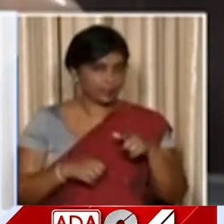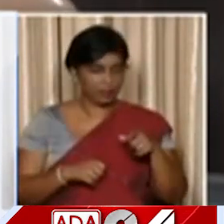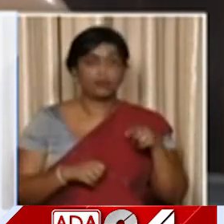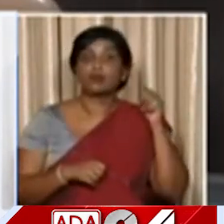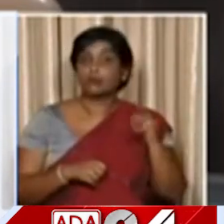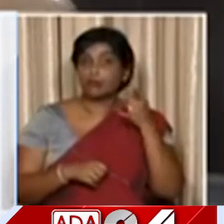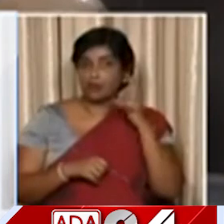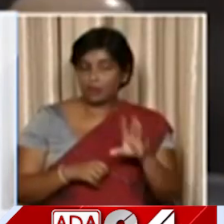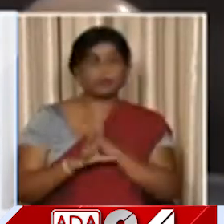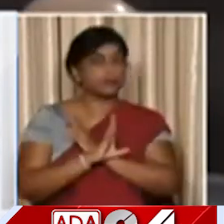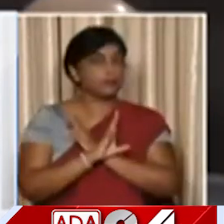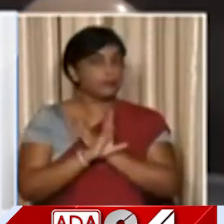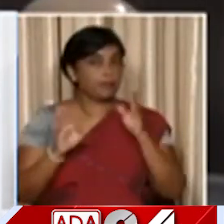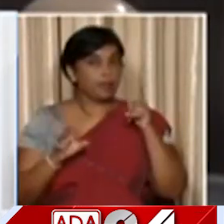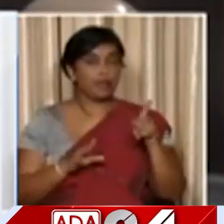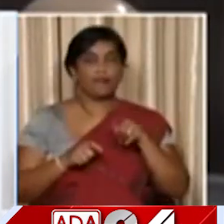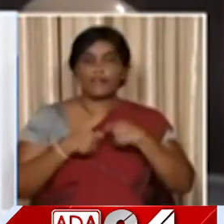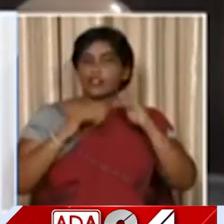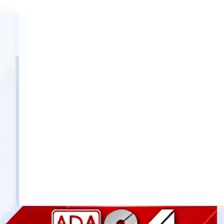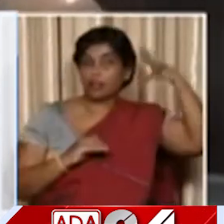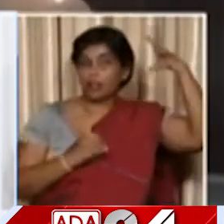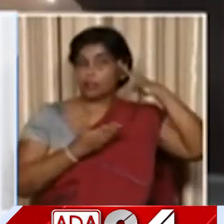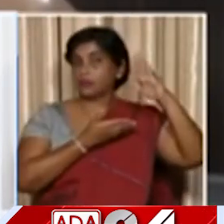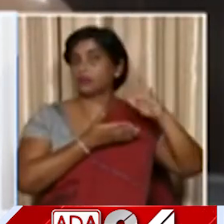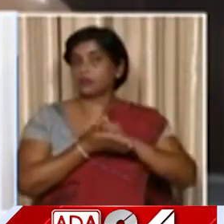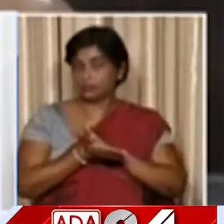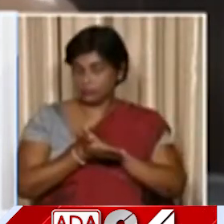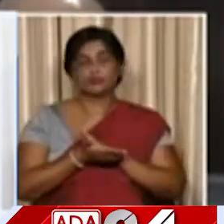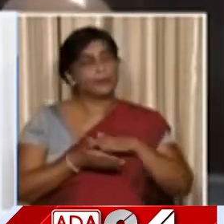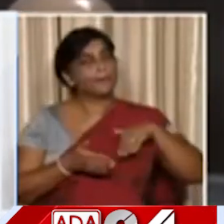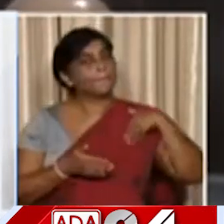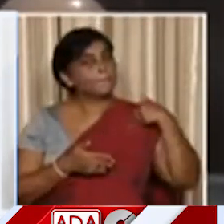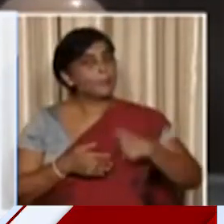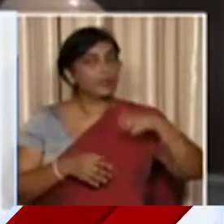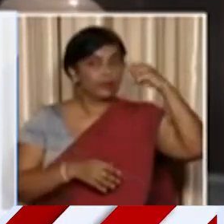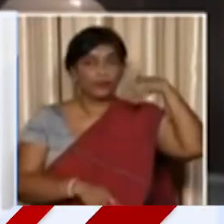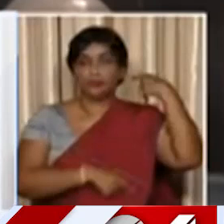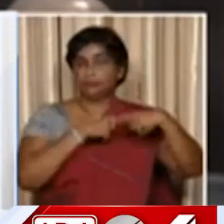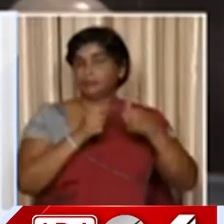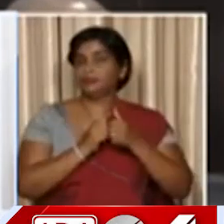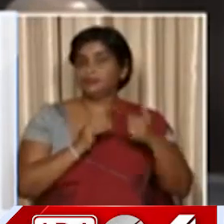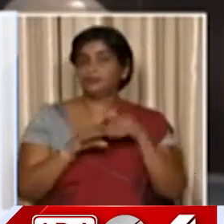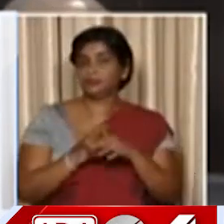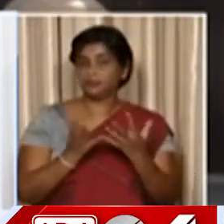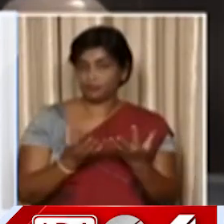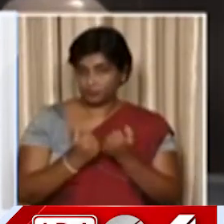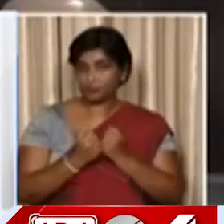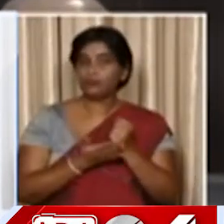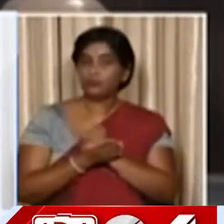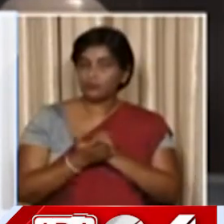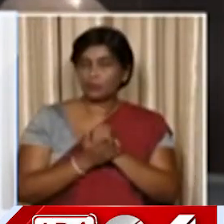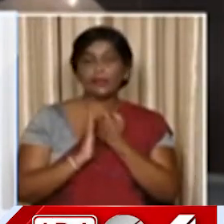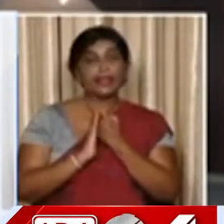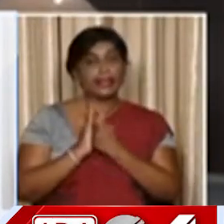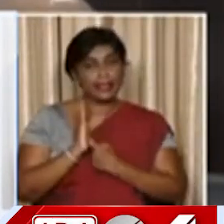මේ නිසා මහ පරිමාණ අඩු වියදම් පුනර්ජනීය බල ශක්ති ප්‍රදාන විදුලි ජාලයට එක් කිරීමට අවශ්‍ය සියලුම